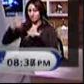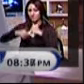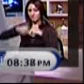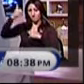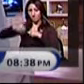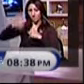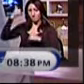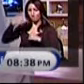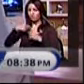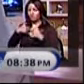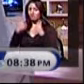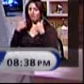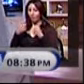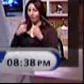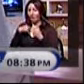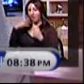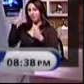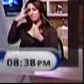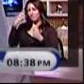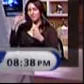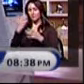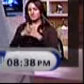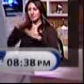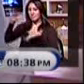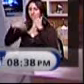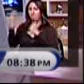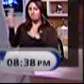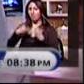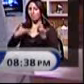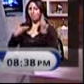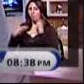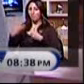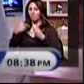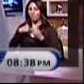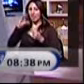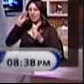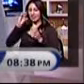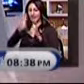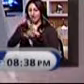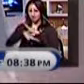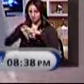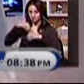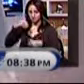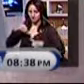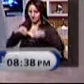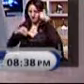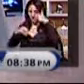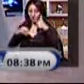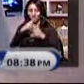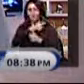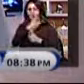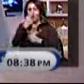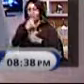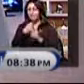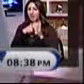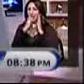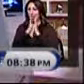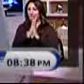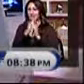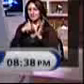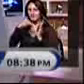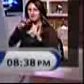تعبر عن تقدير وعن محبة. طبعا انا اعتقد ان دي اكبر جايزه ممكن ياخدها اي كاتب. انا جيت شوميه كان عندي تصوير للناس يعني